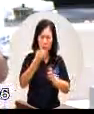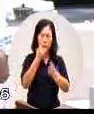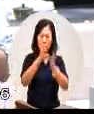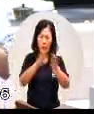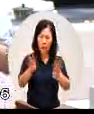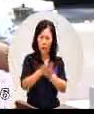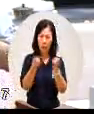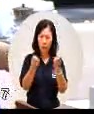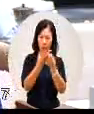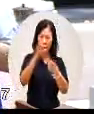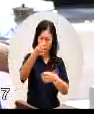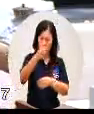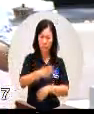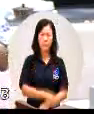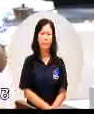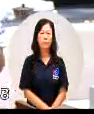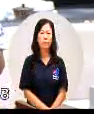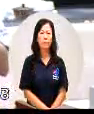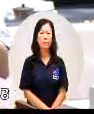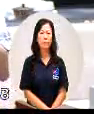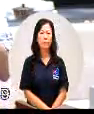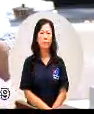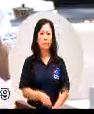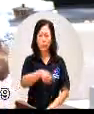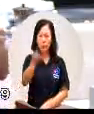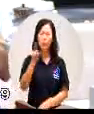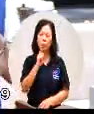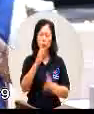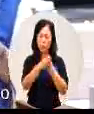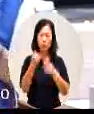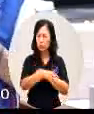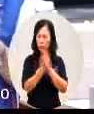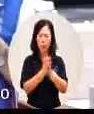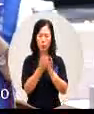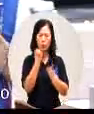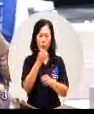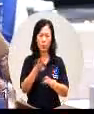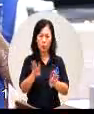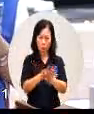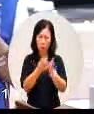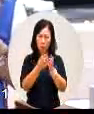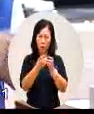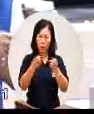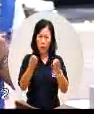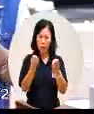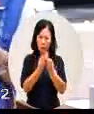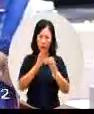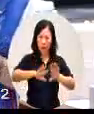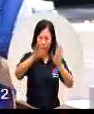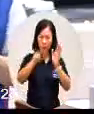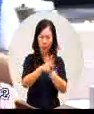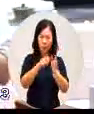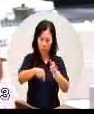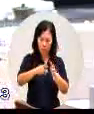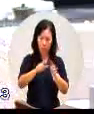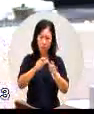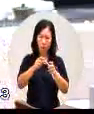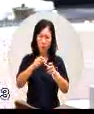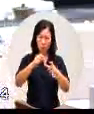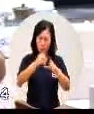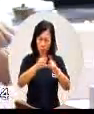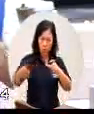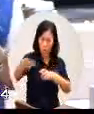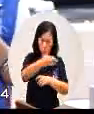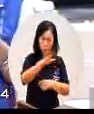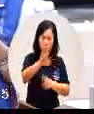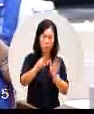金，哦，你嘛是讲已经开发完尽的从化区或是区段征收区，为了